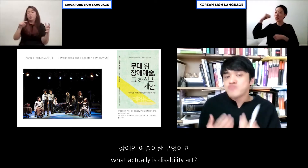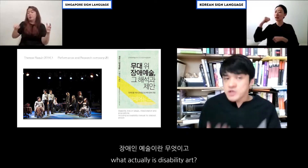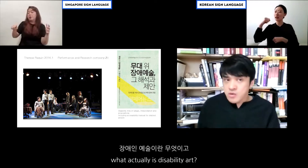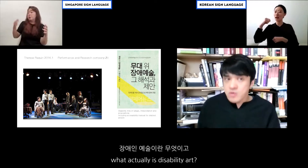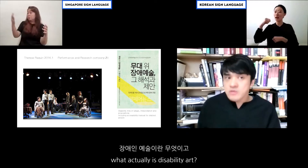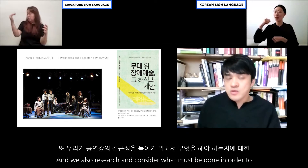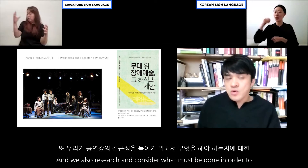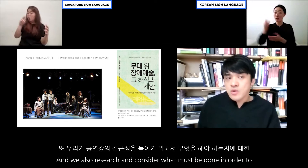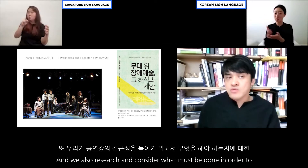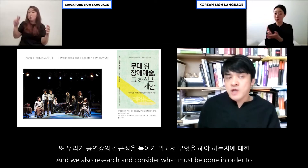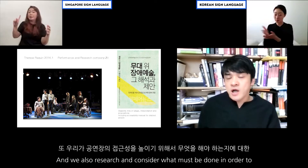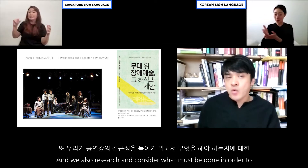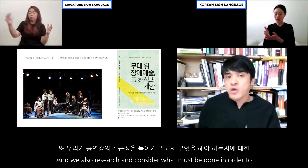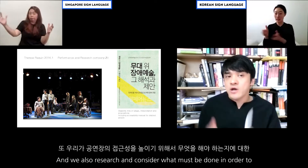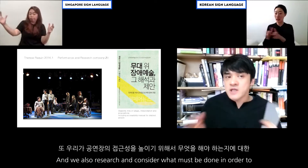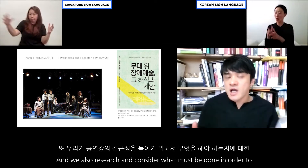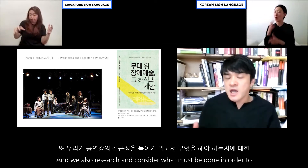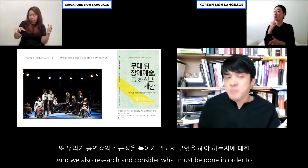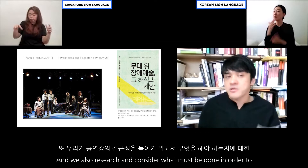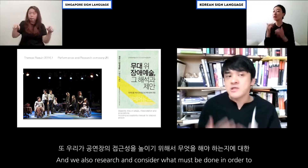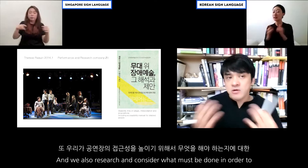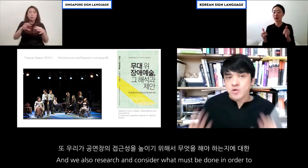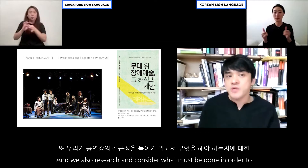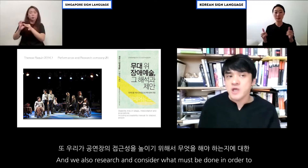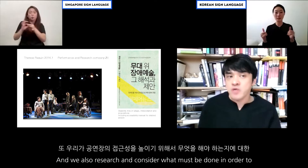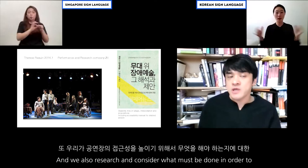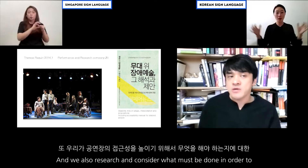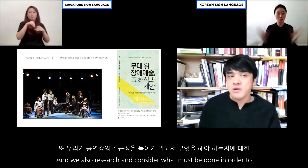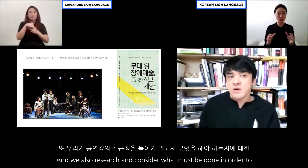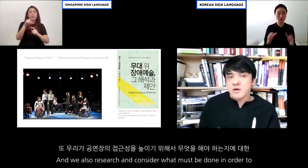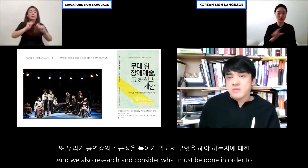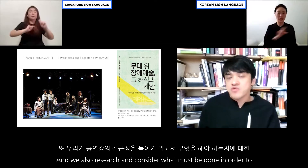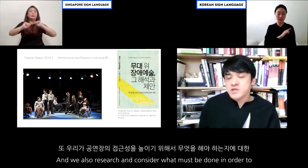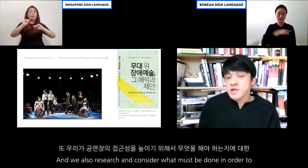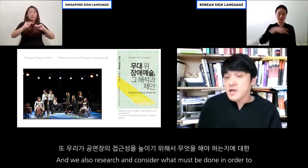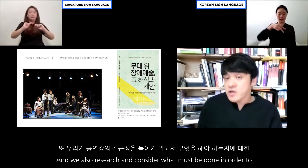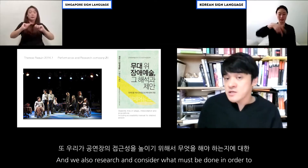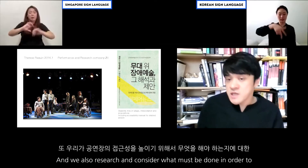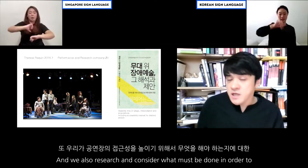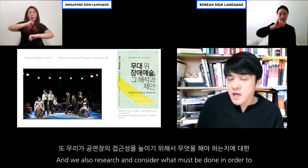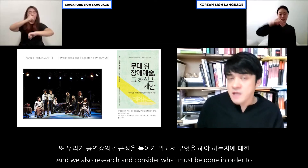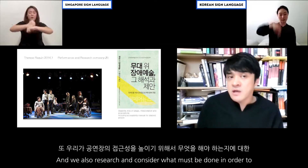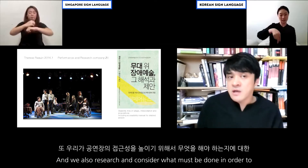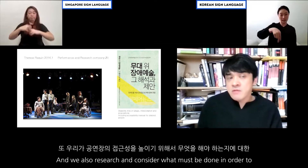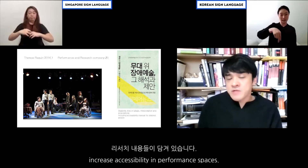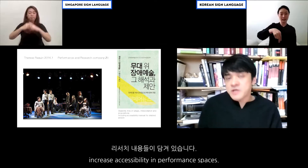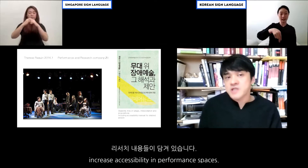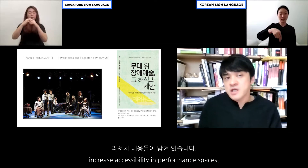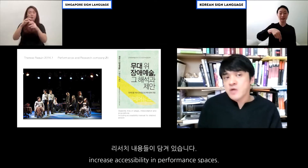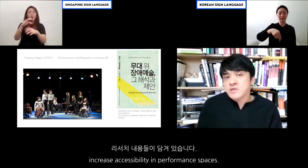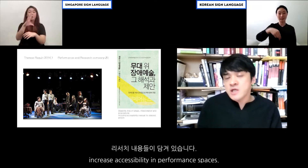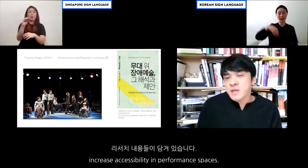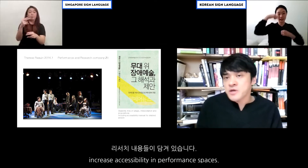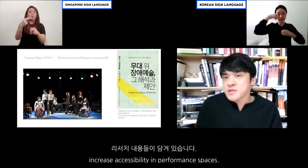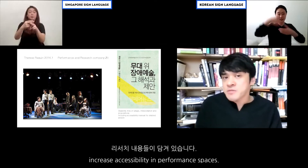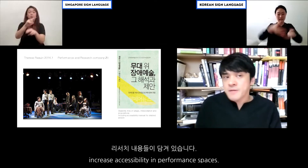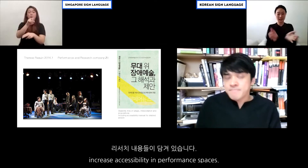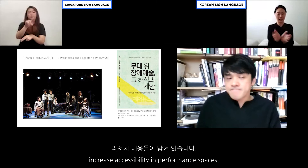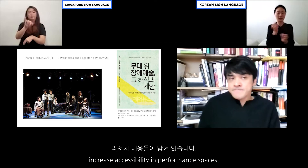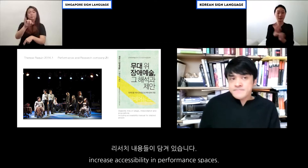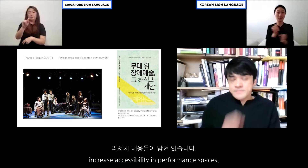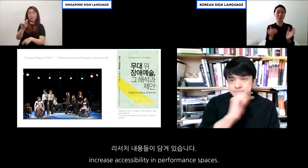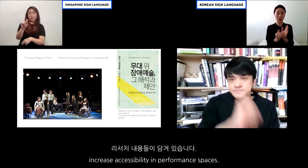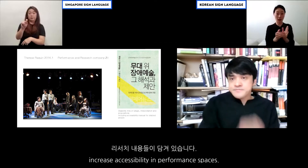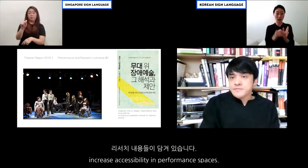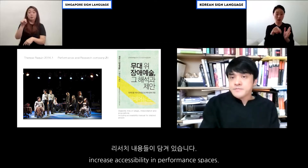예술이란 무엇이고 또 우리가 공연장의 접근성을 높이기 위해서 무엇을 해야 되는지에 대한 리서치 내용들이 담겨 있습니다.